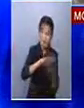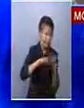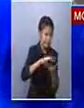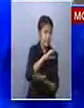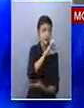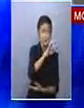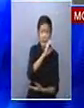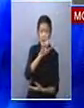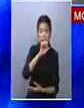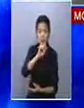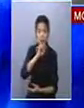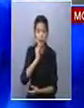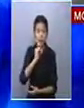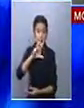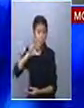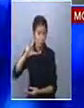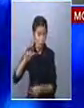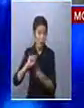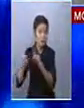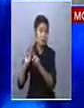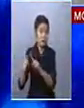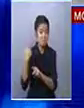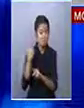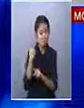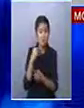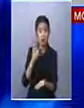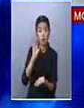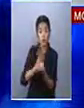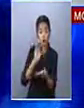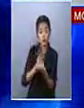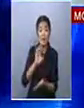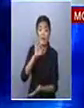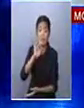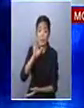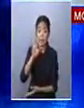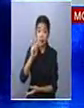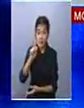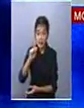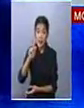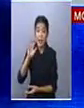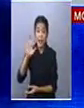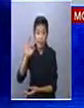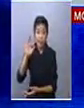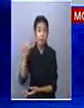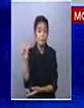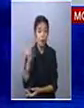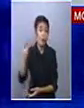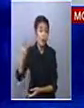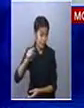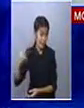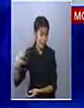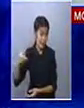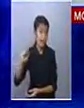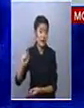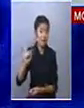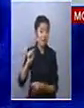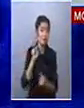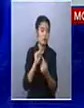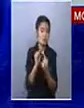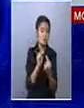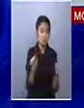และเซินเจิ้นตรงนี้เนี่ยจะมีกองทุน ETF ซึ่งมีลักษณะเป็นการช็อตหุ้นของดัชนีทั้ง2ตัวน